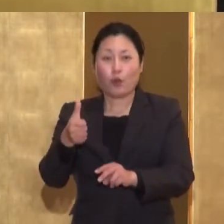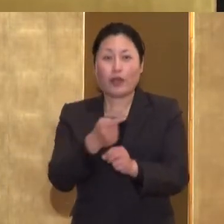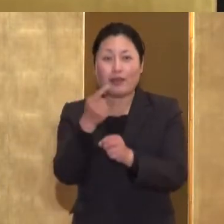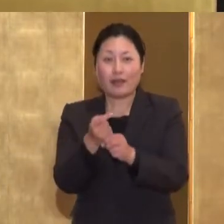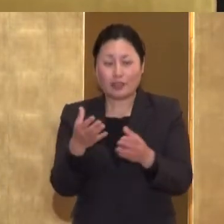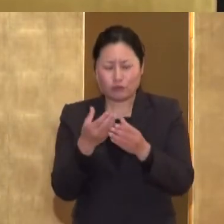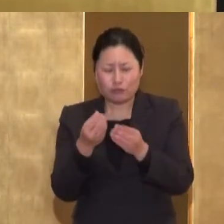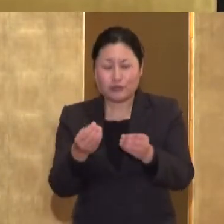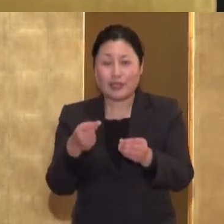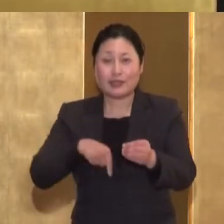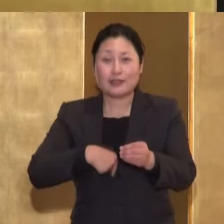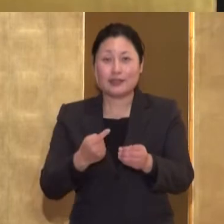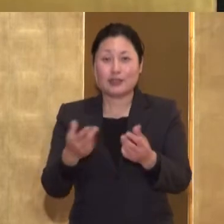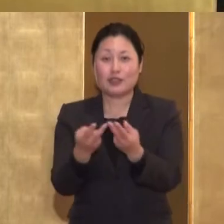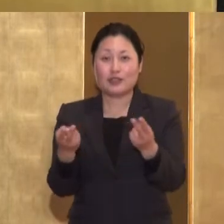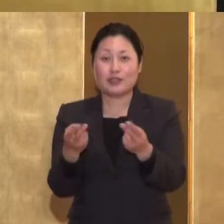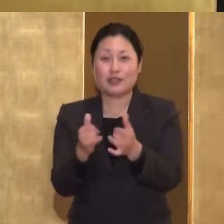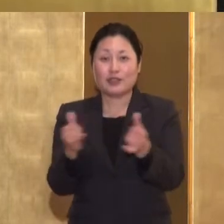的な年でありました。